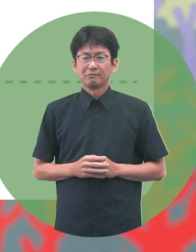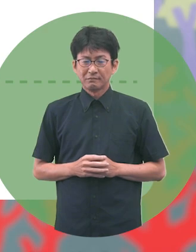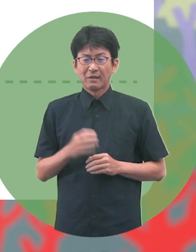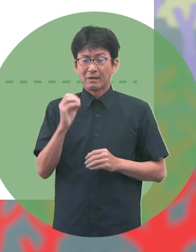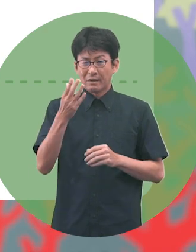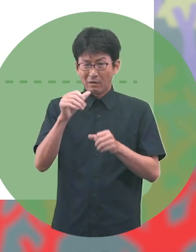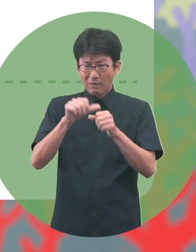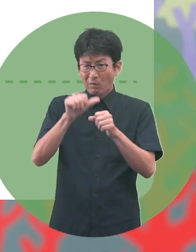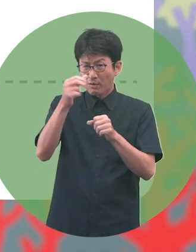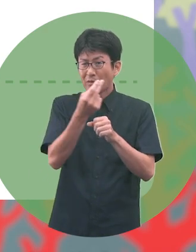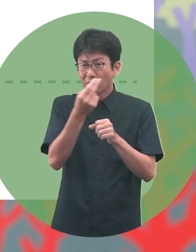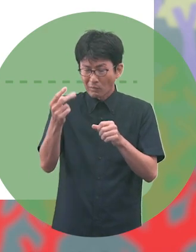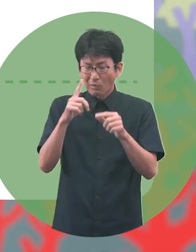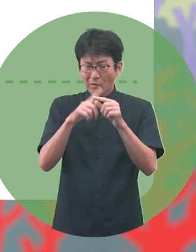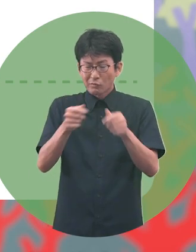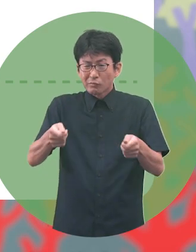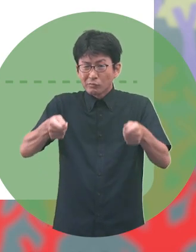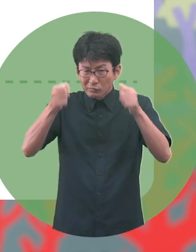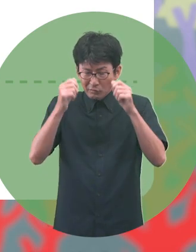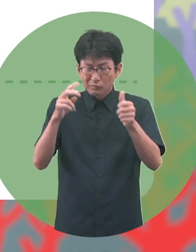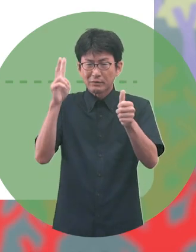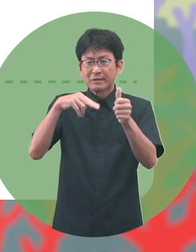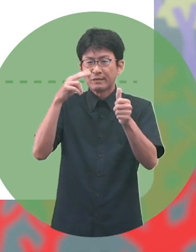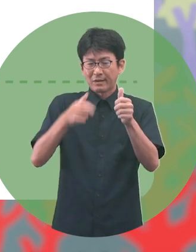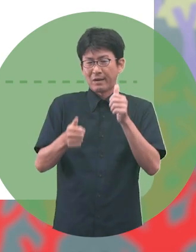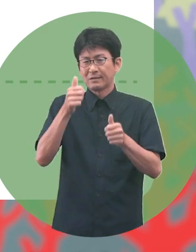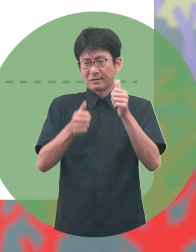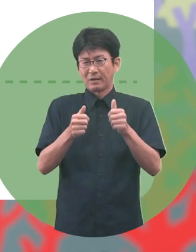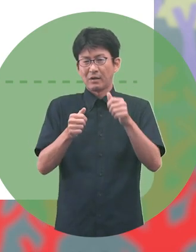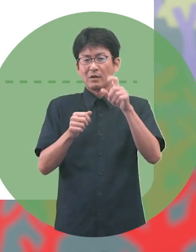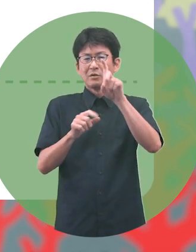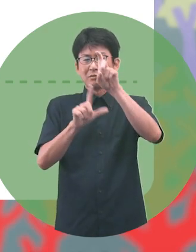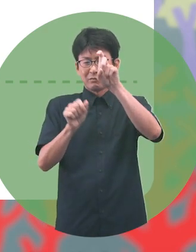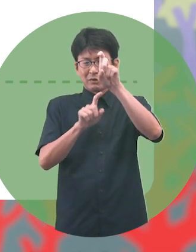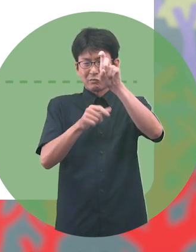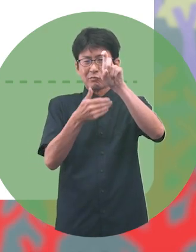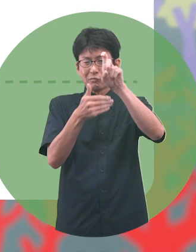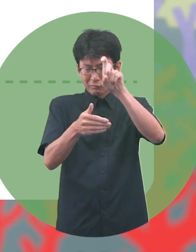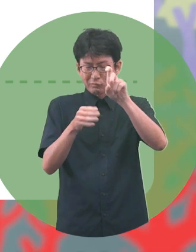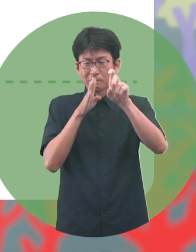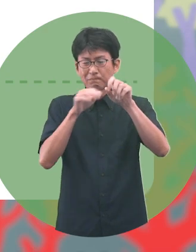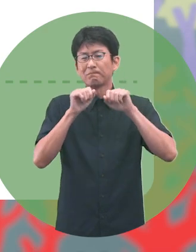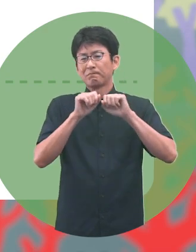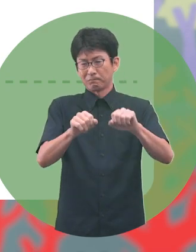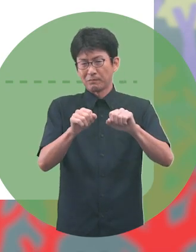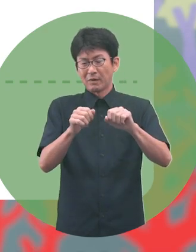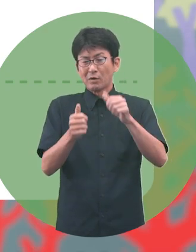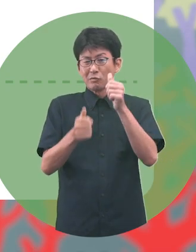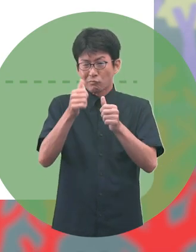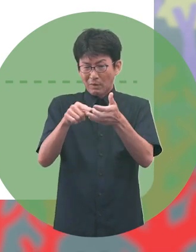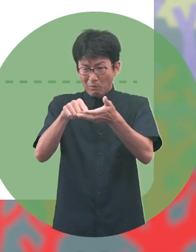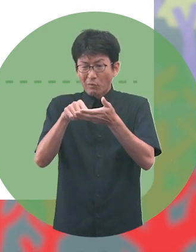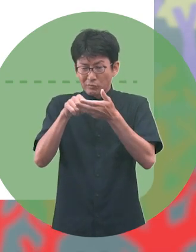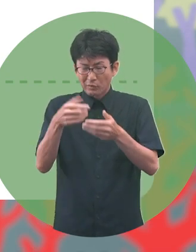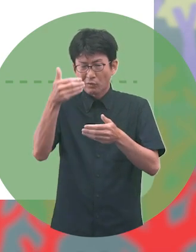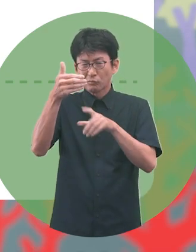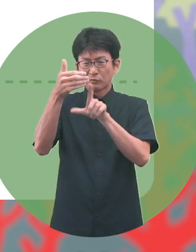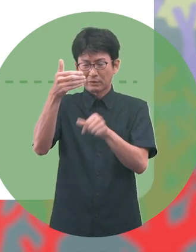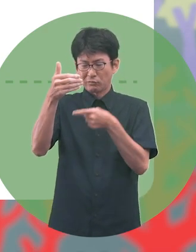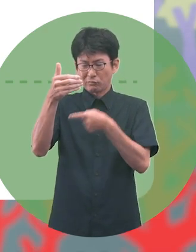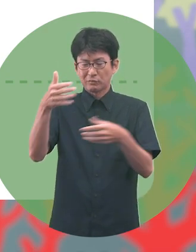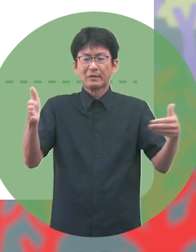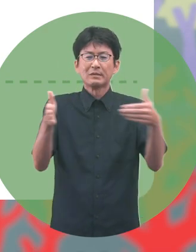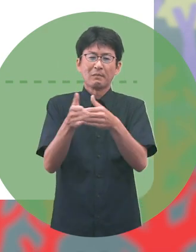令和5年度中卒認定試験を10月19日に実施します。受験申し込みは9月1日まで